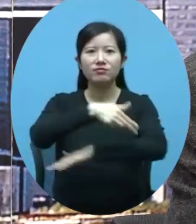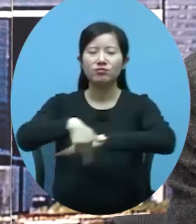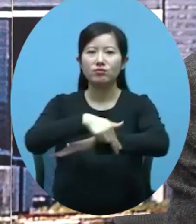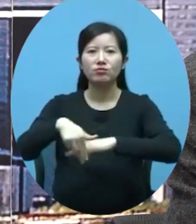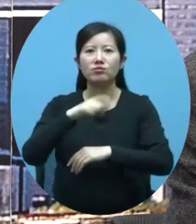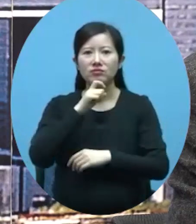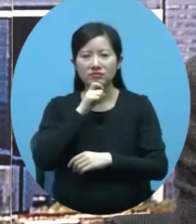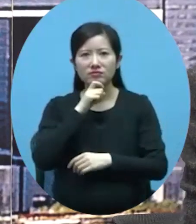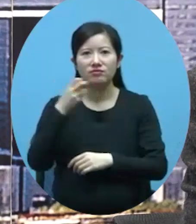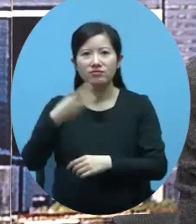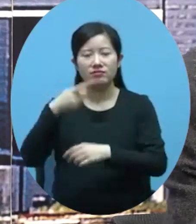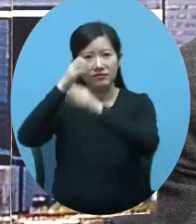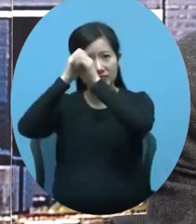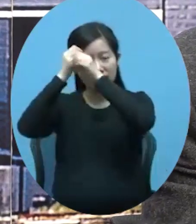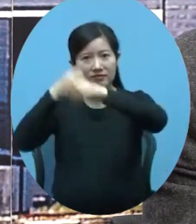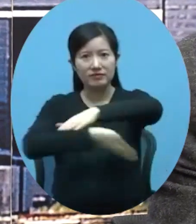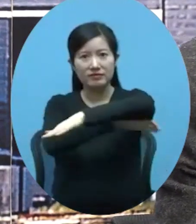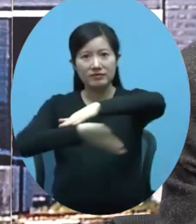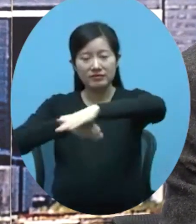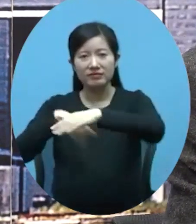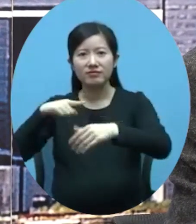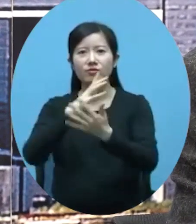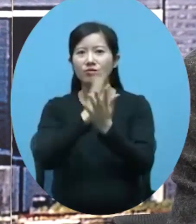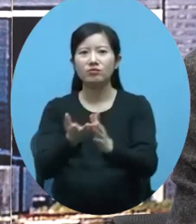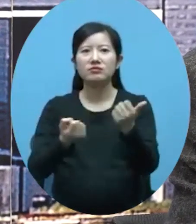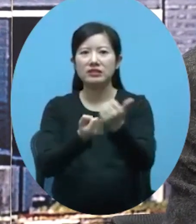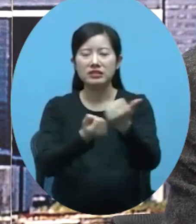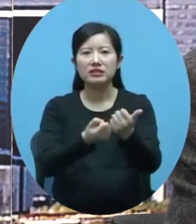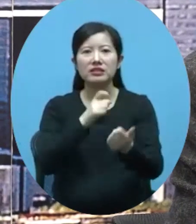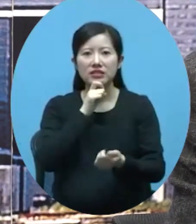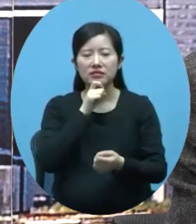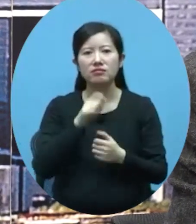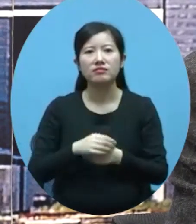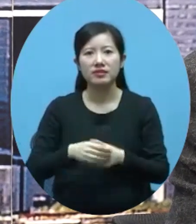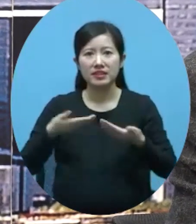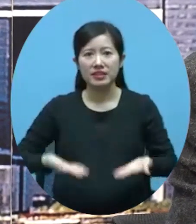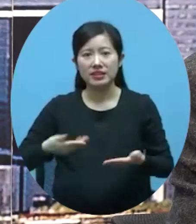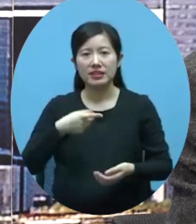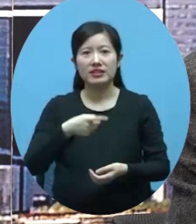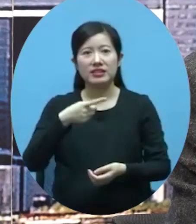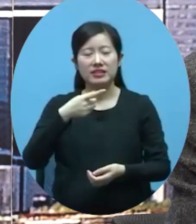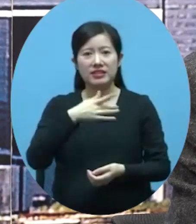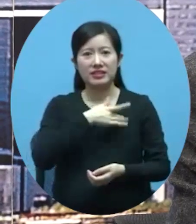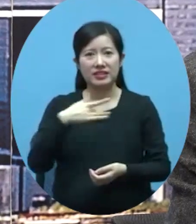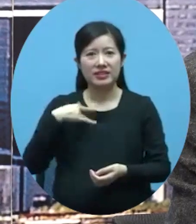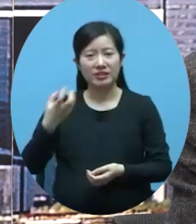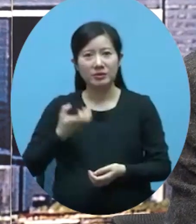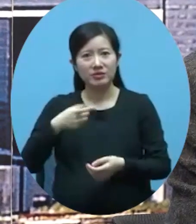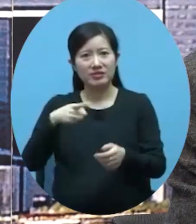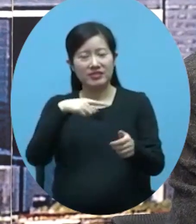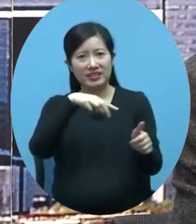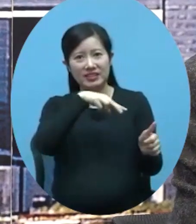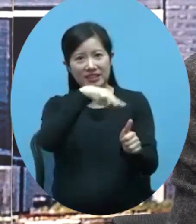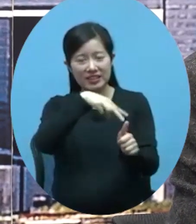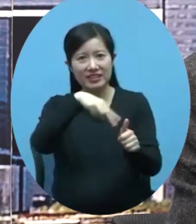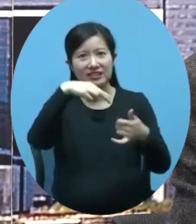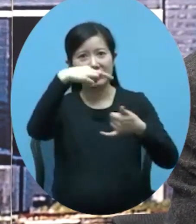以及实验室的支援等等目前对于新型冠状病毒的监测和化验